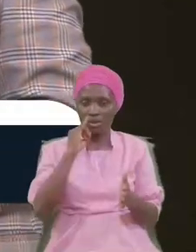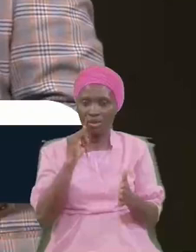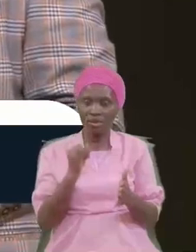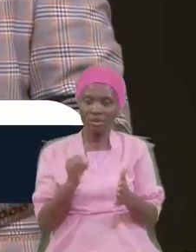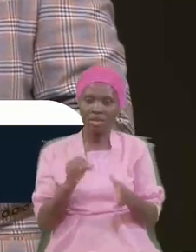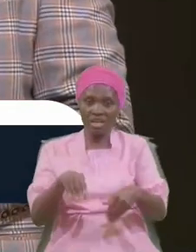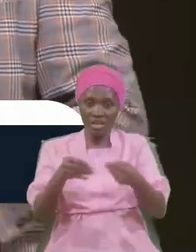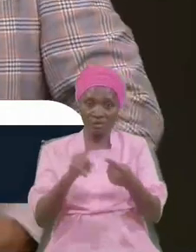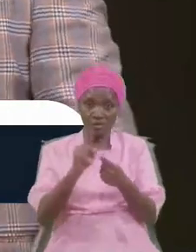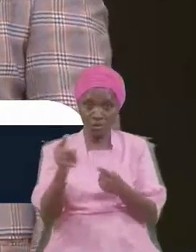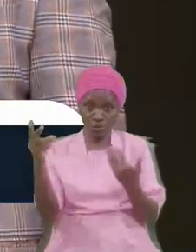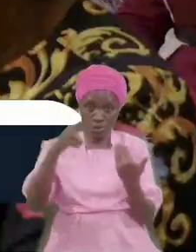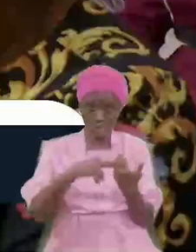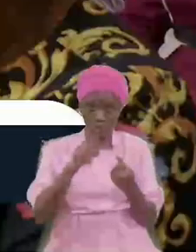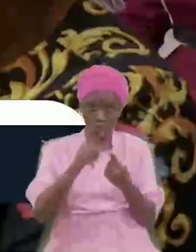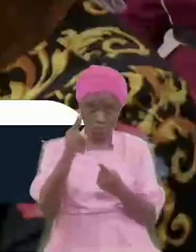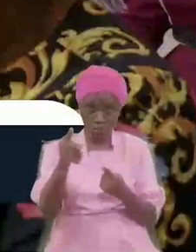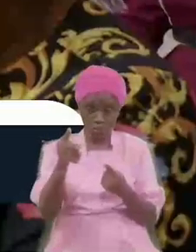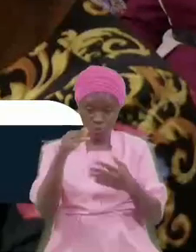soir, vous allez le retenir.